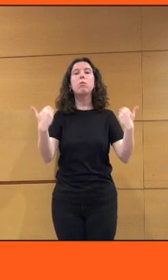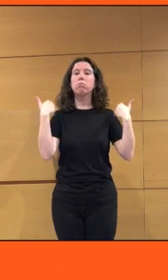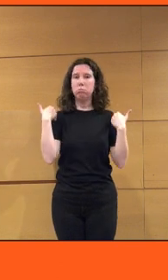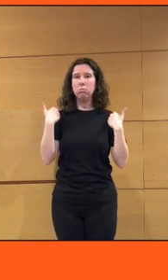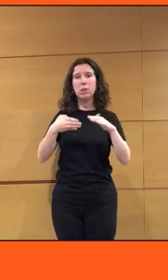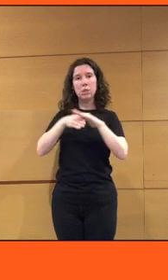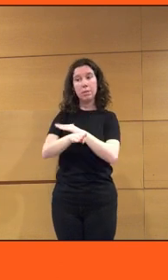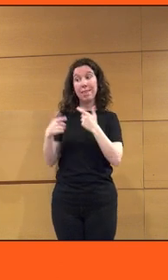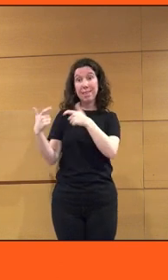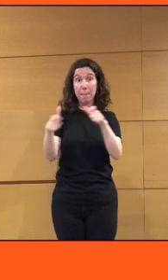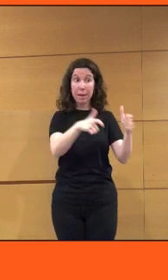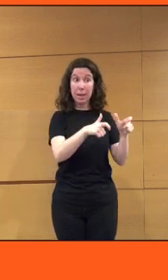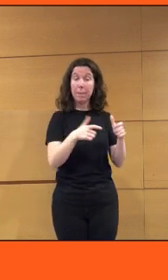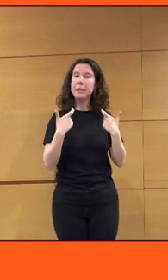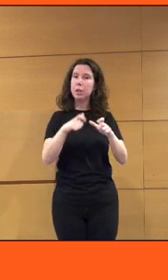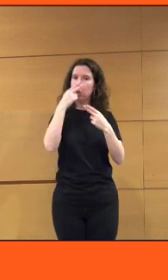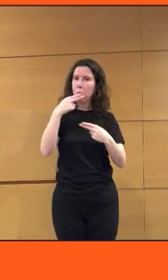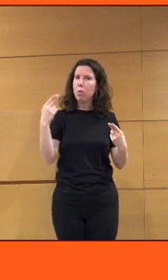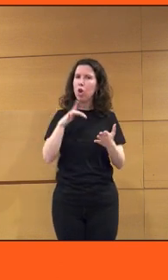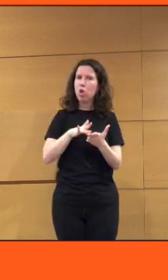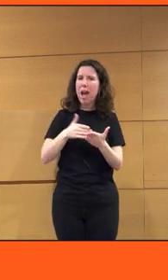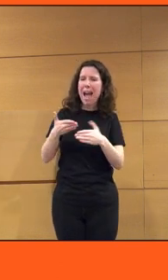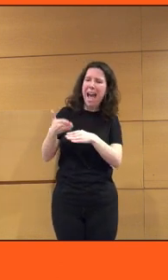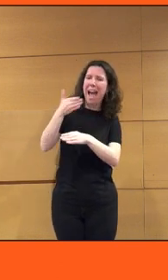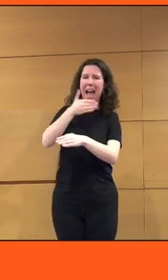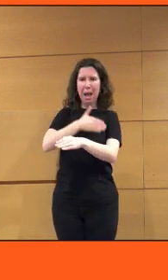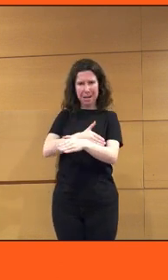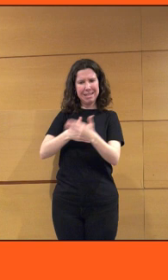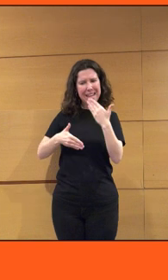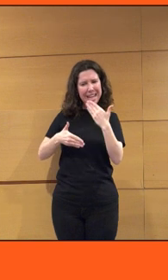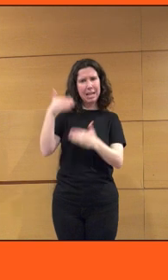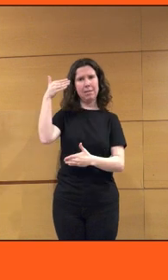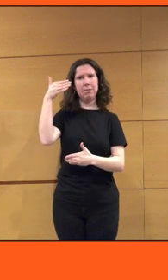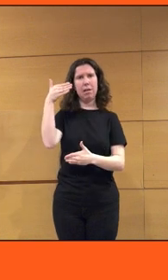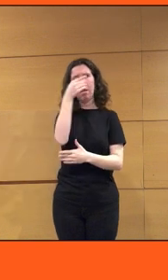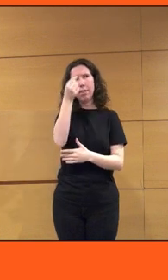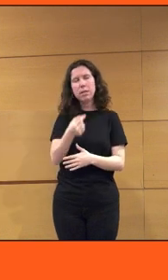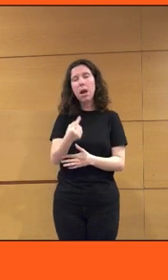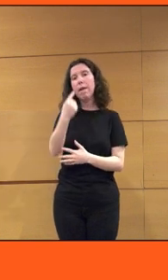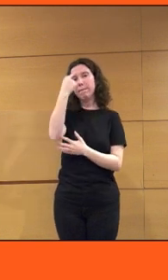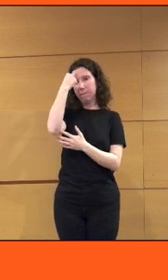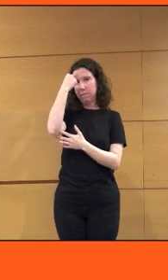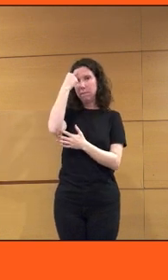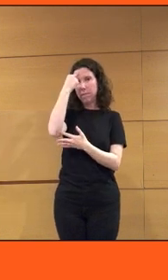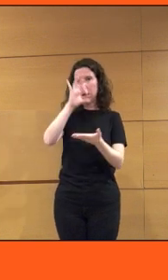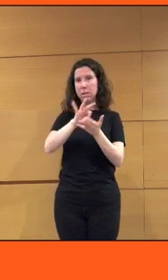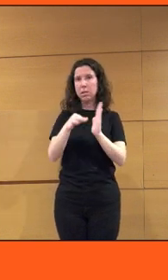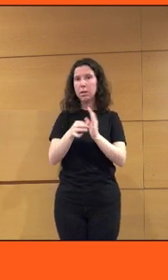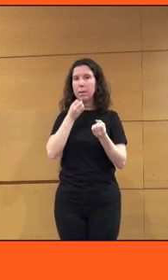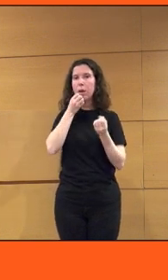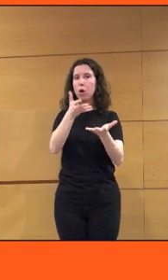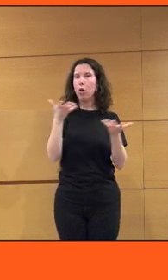departaments del sector públic, des de l'inici, des del moment en què es fa un sistema d'informació.